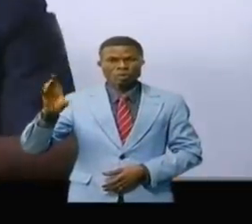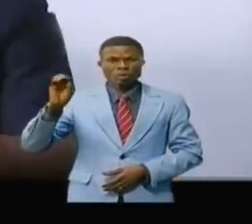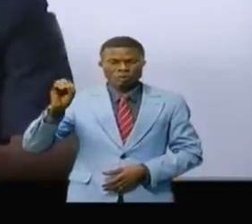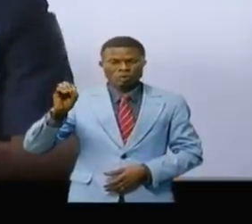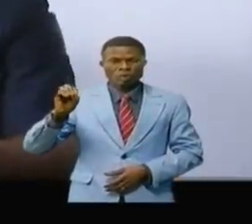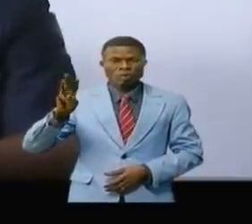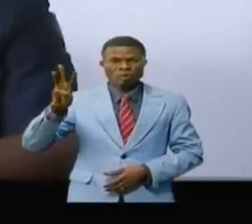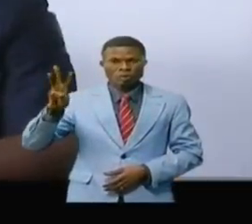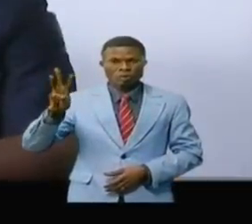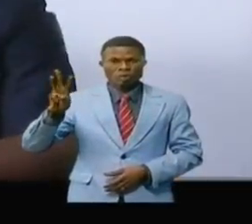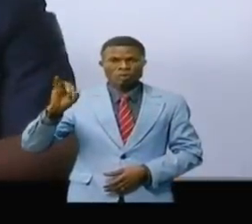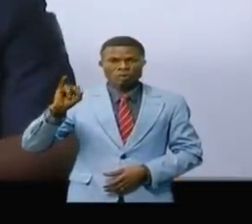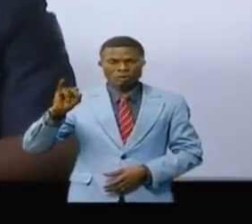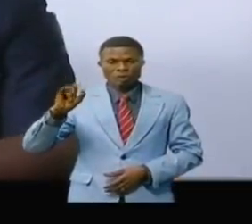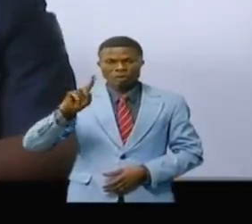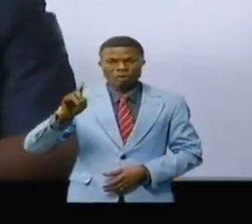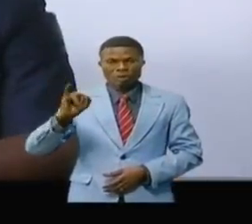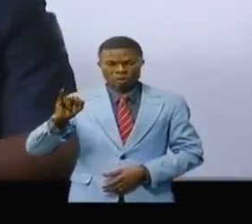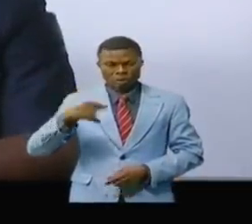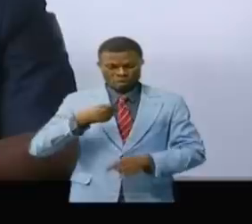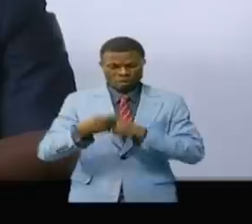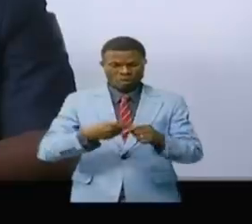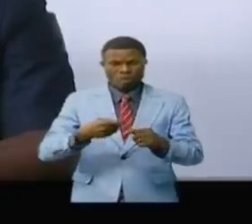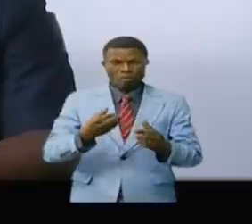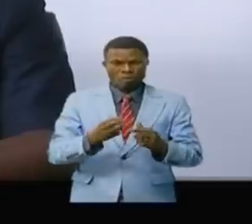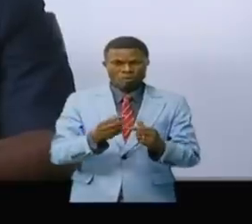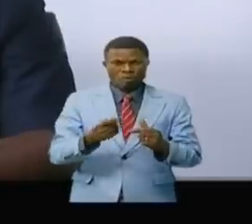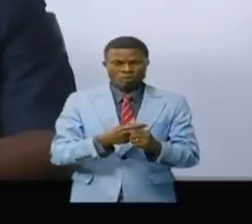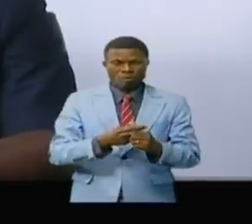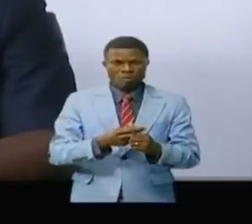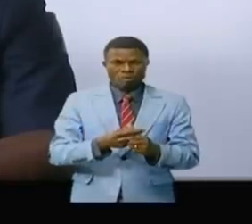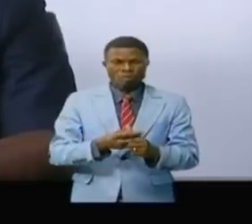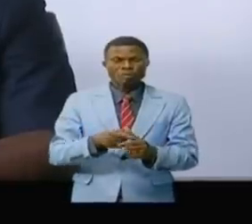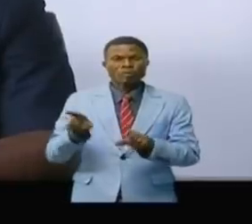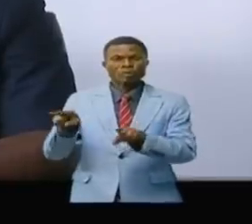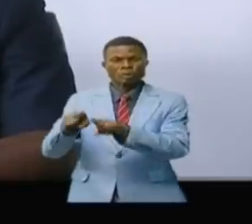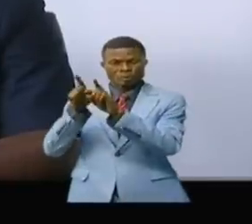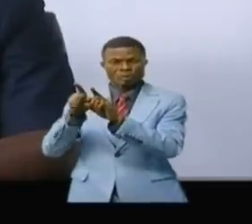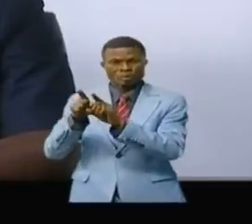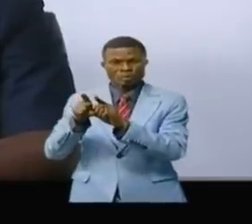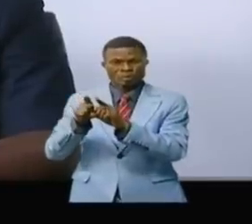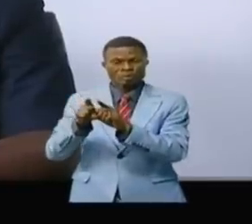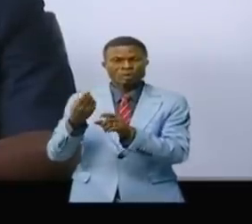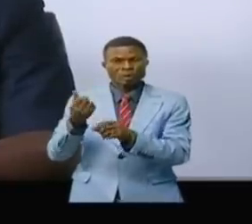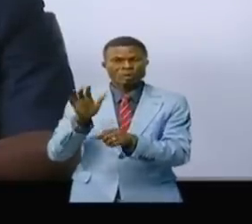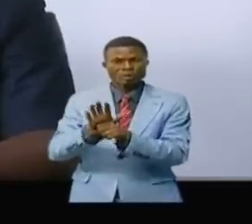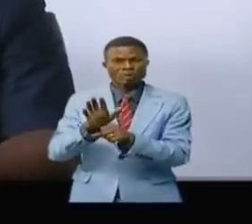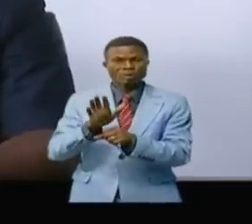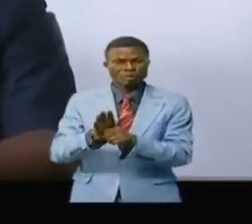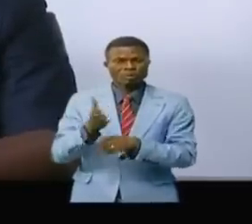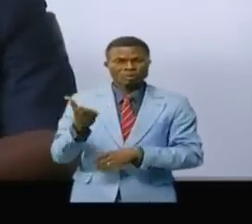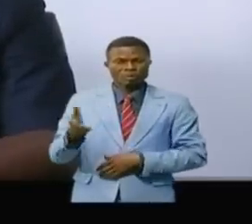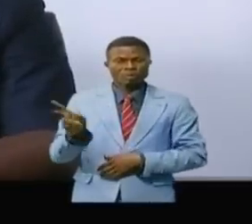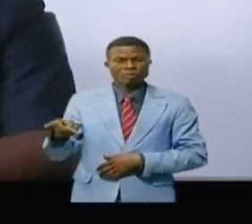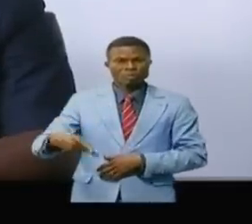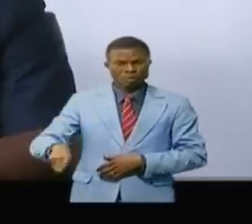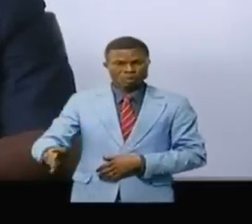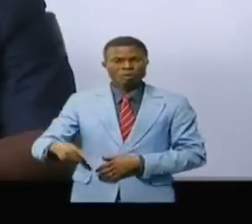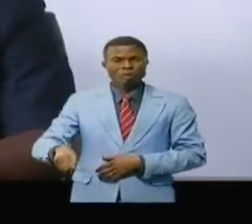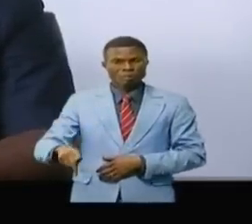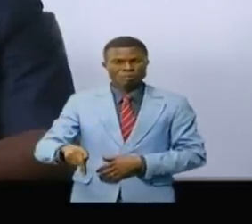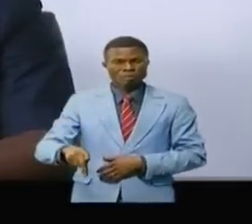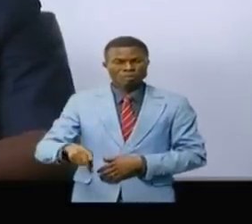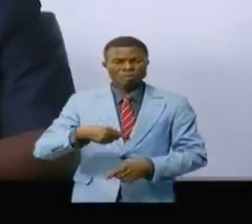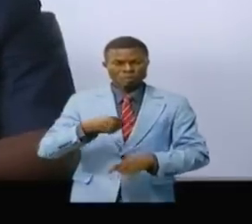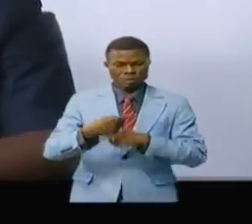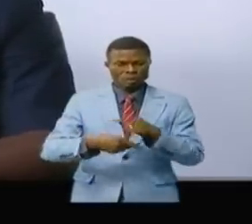ça a commencé par l'emprunt d'une grosse somme d'argent que la province a